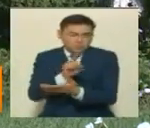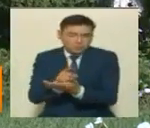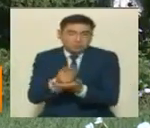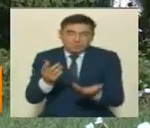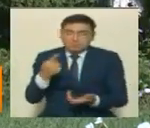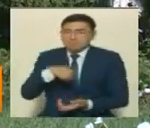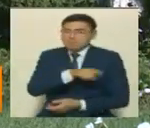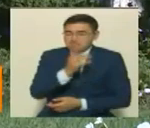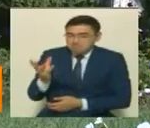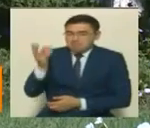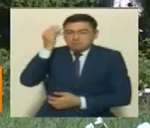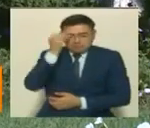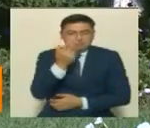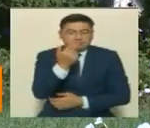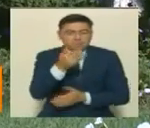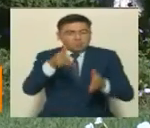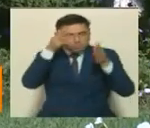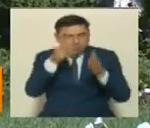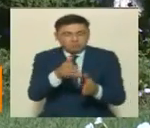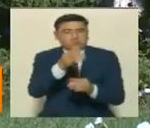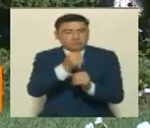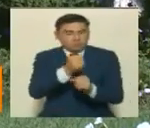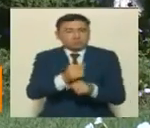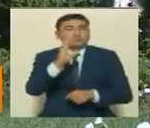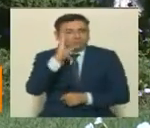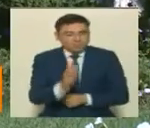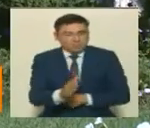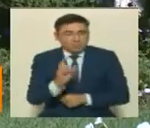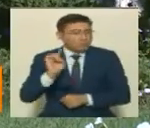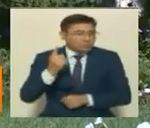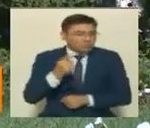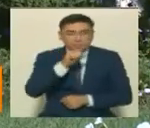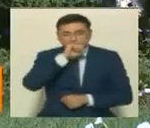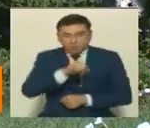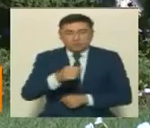этому вопросу особое внимание, поскольку от дальнейшей